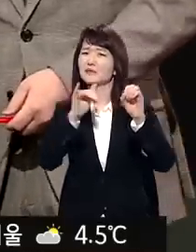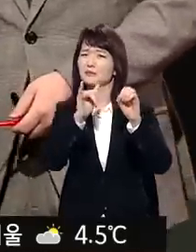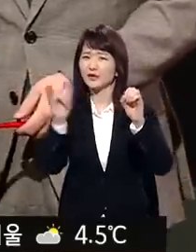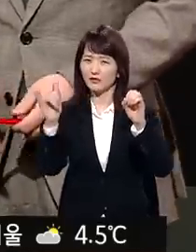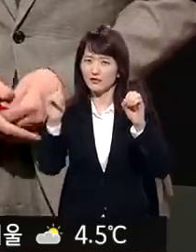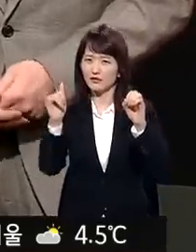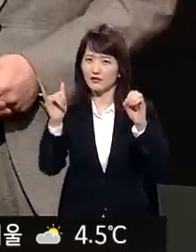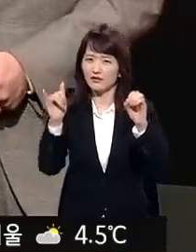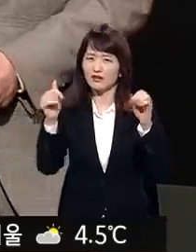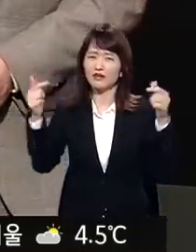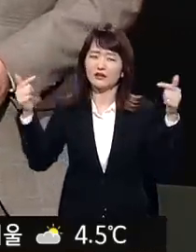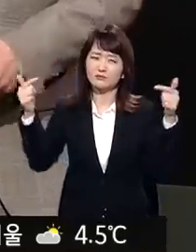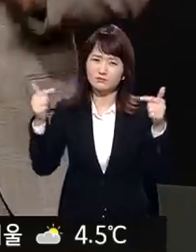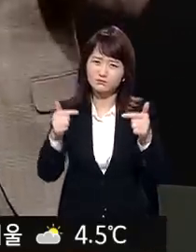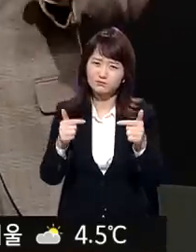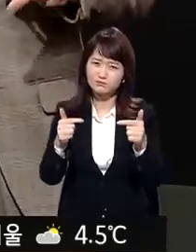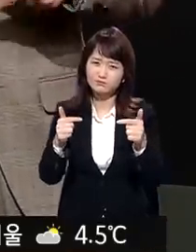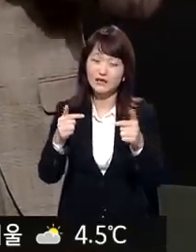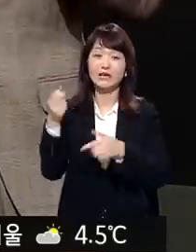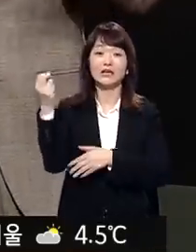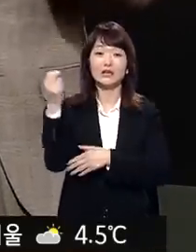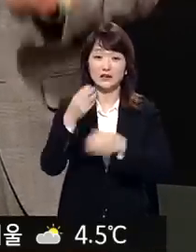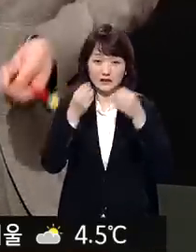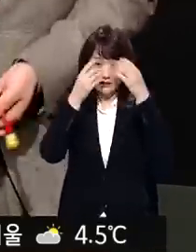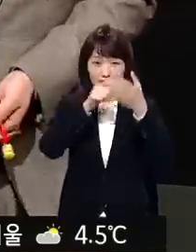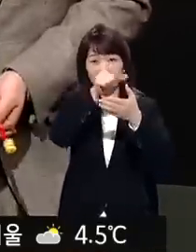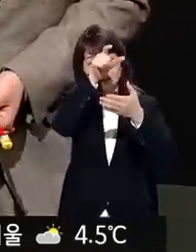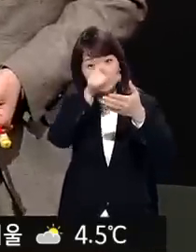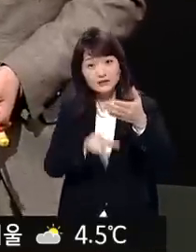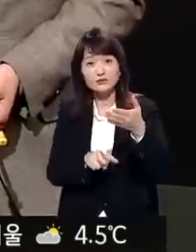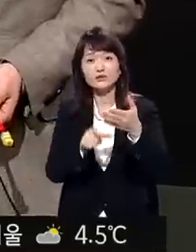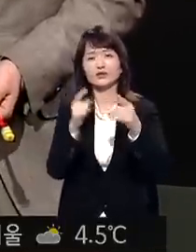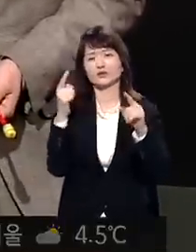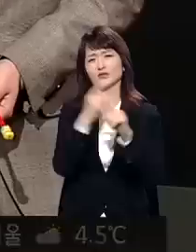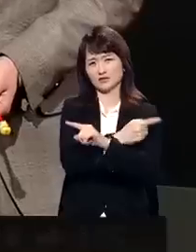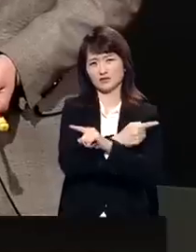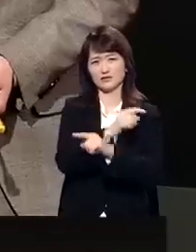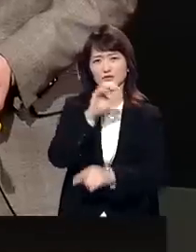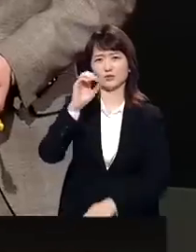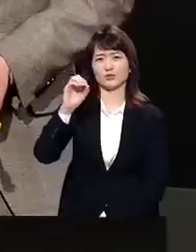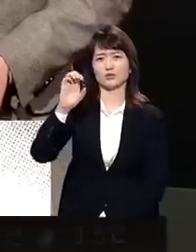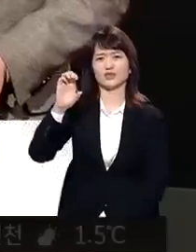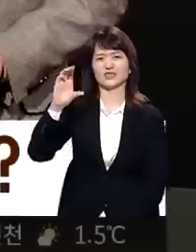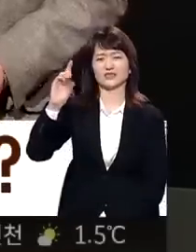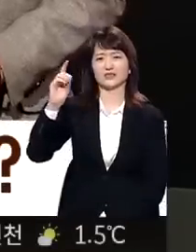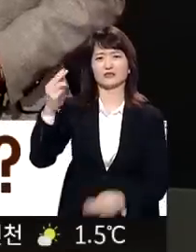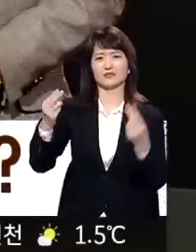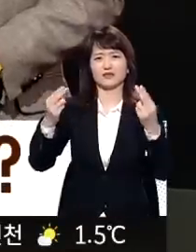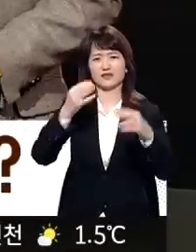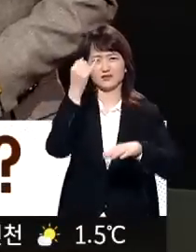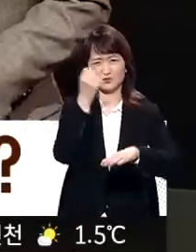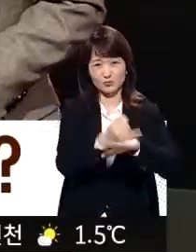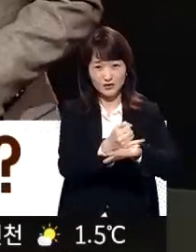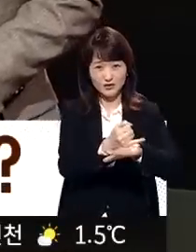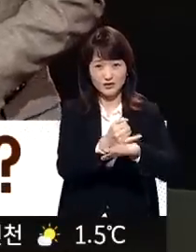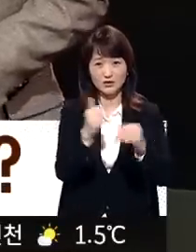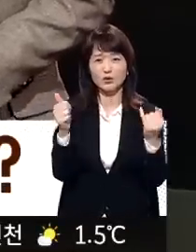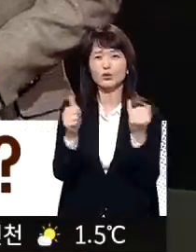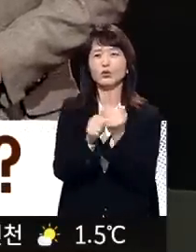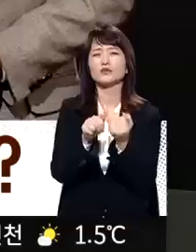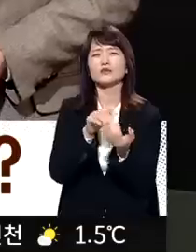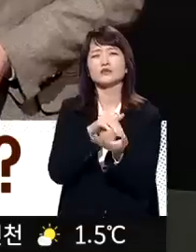0.78명 떨어졌다고 합니다. 예, 다시 한번 신기록을 경신한 거죠. OECD 꼴찌이기도 하고요. 또 혼인